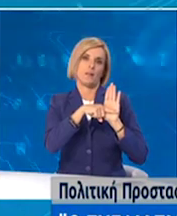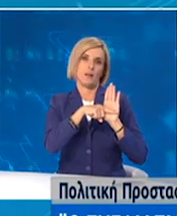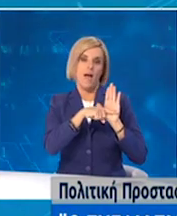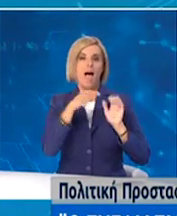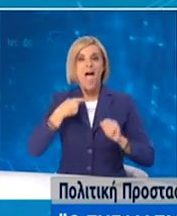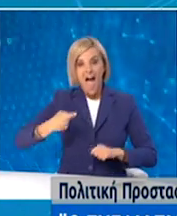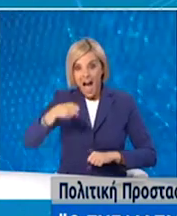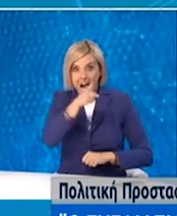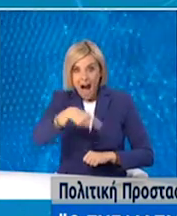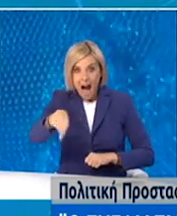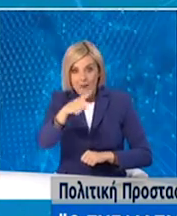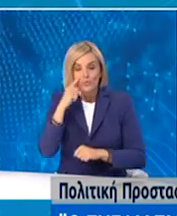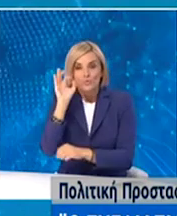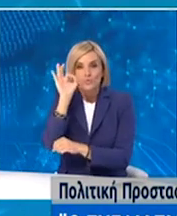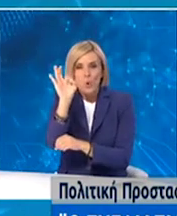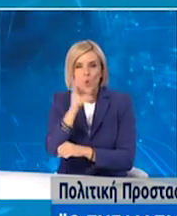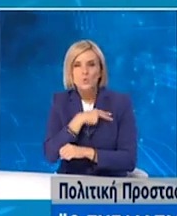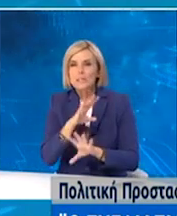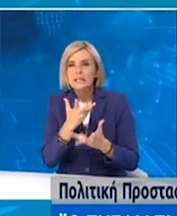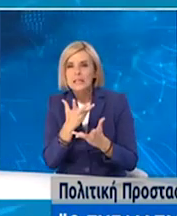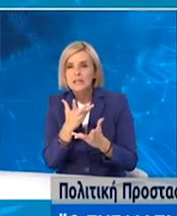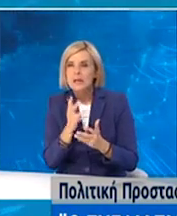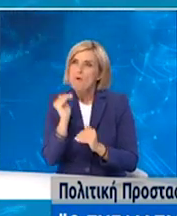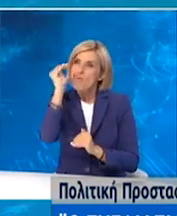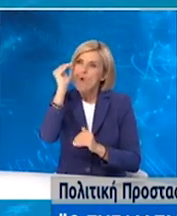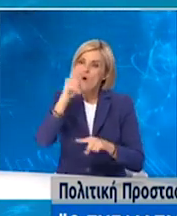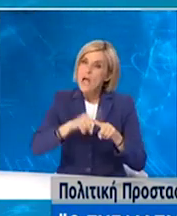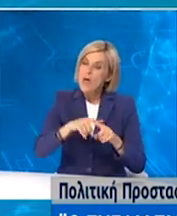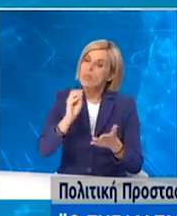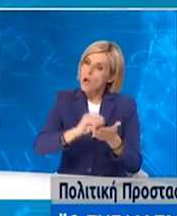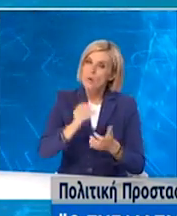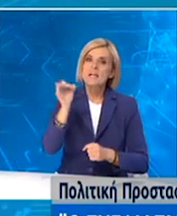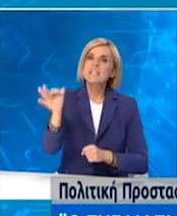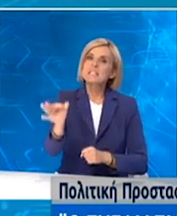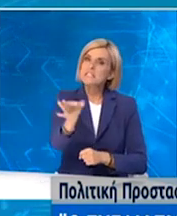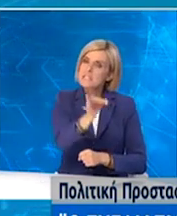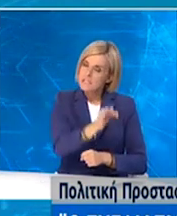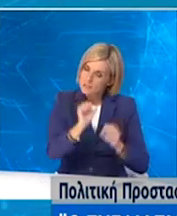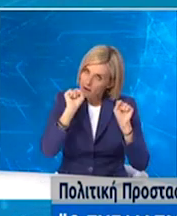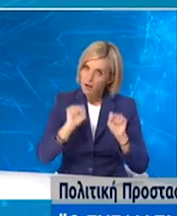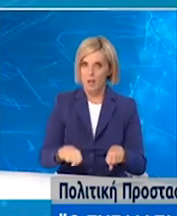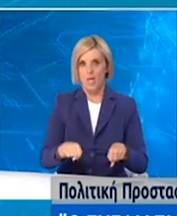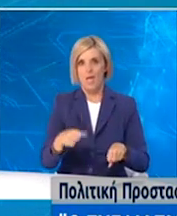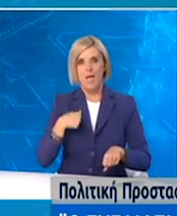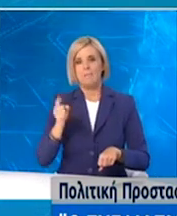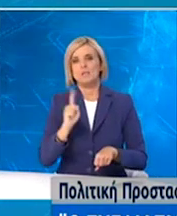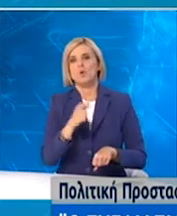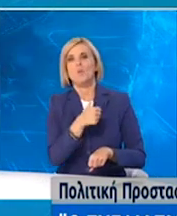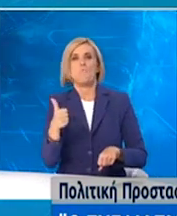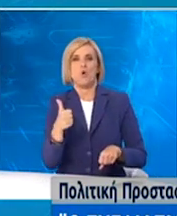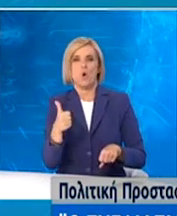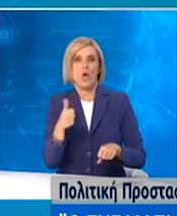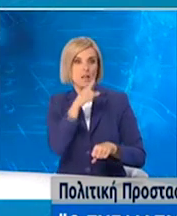έλεγχοι γίνονται όχι μόνο σε αυτές τις περιοχές, αλλά και στα νησιά και παντού. Η λογική μας δεν είναι να ελέγξουμε αν τηρούνται μόνο τα